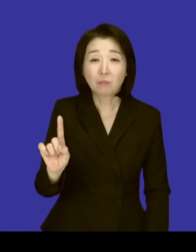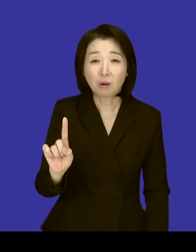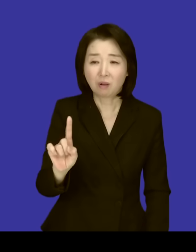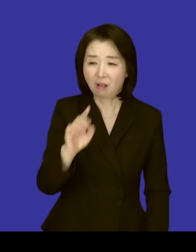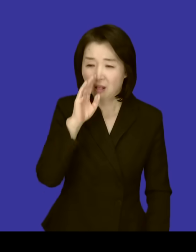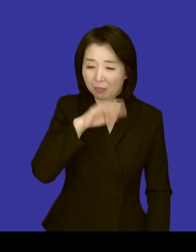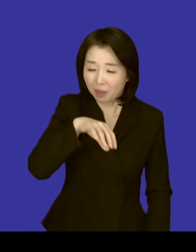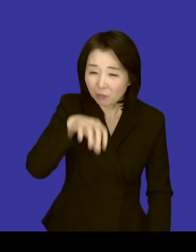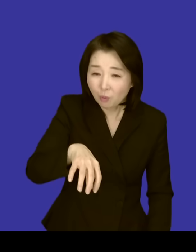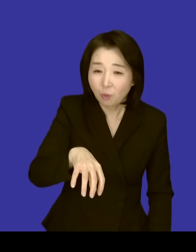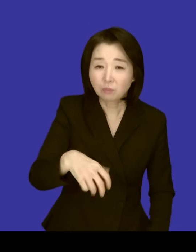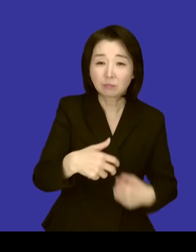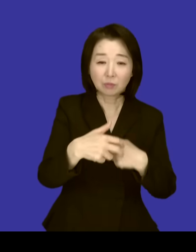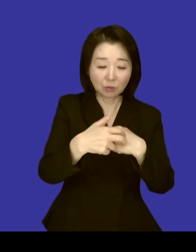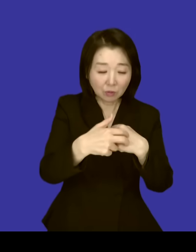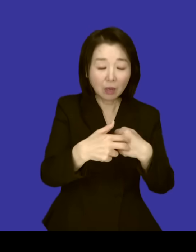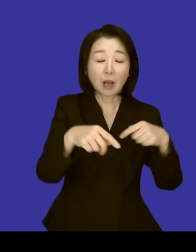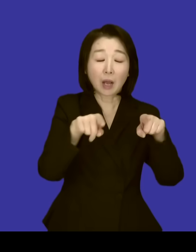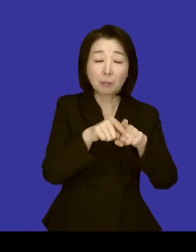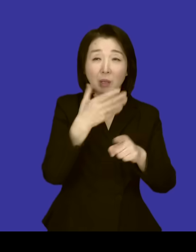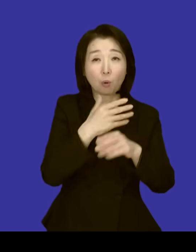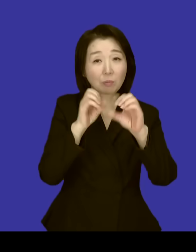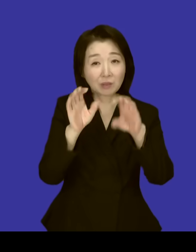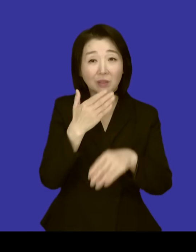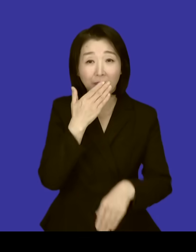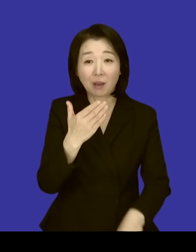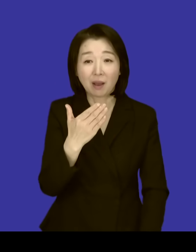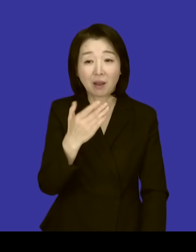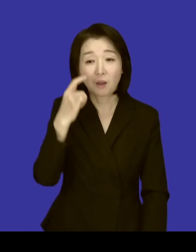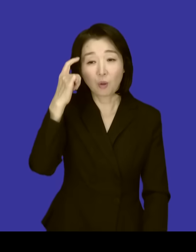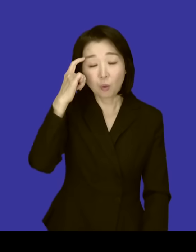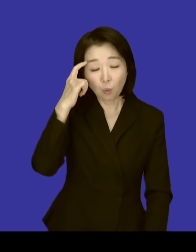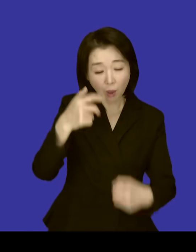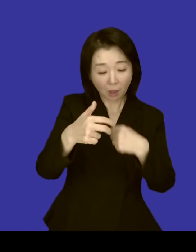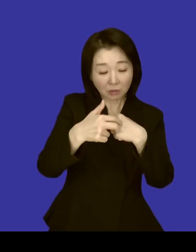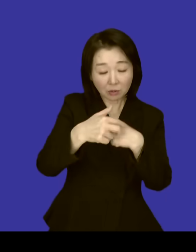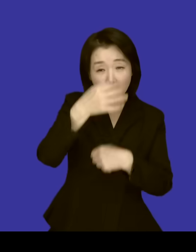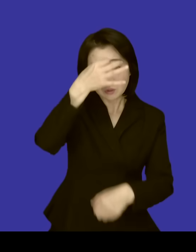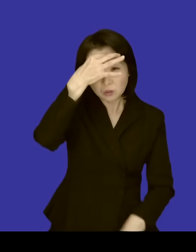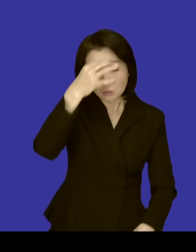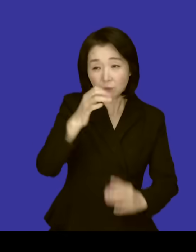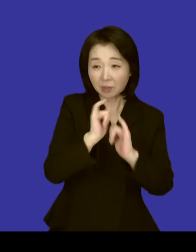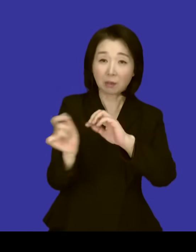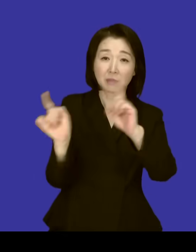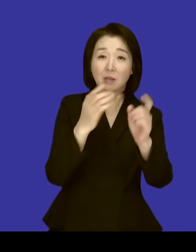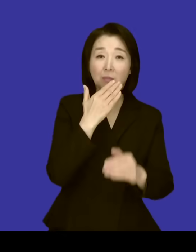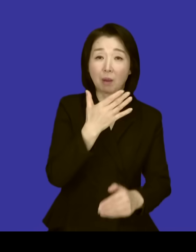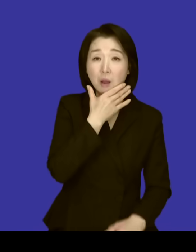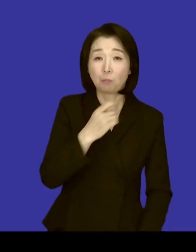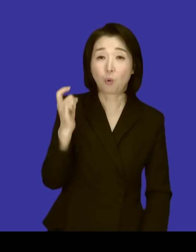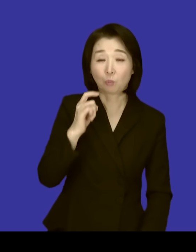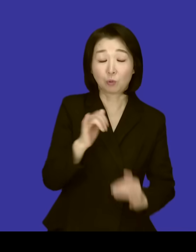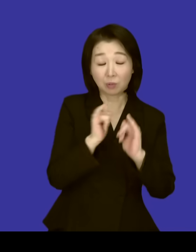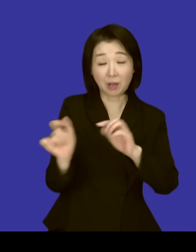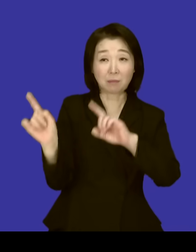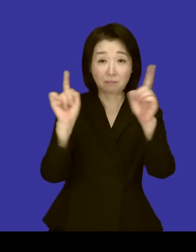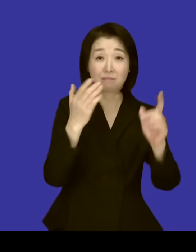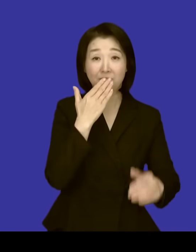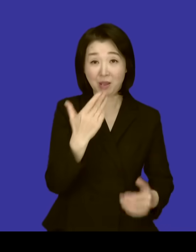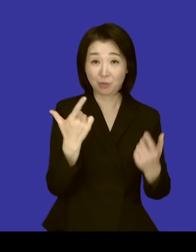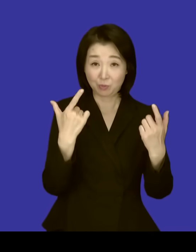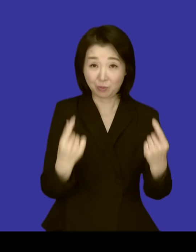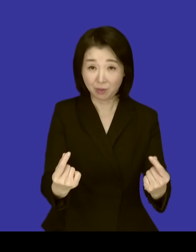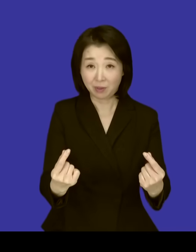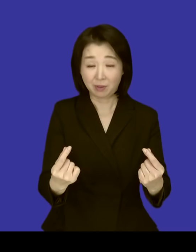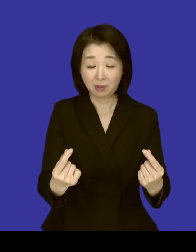열악한 땅에 의술과 함께 복음이 전해진 거죠. 왜냐하면 의술이라는 것도 분명히 사람 살리는 일이고 복음도 사람을 살리는 일이기